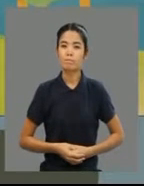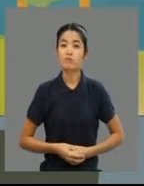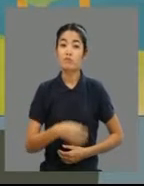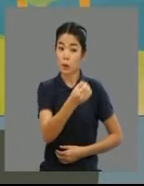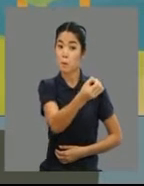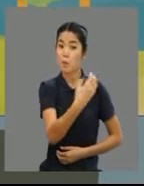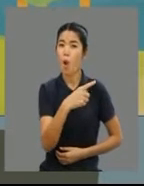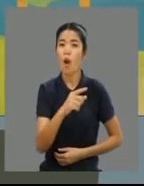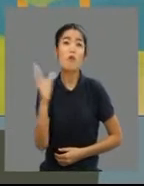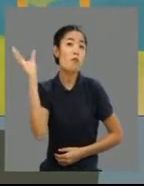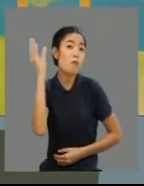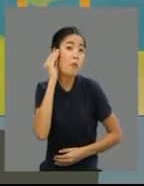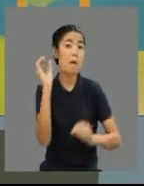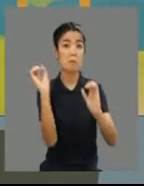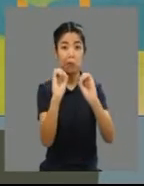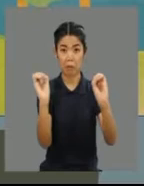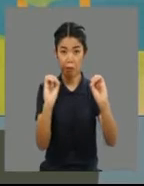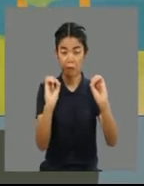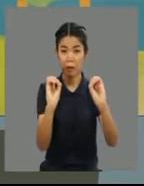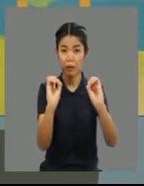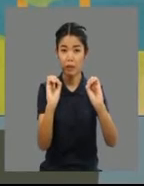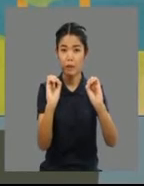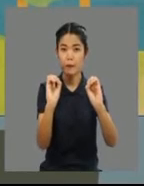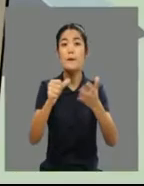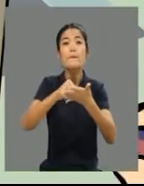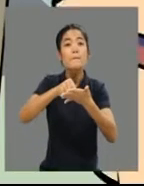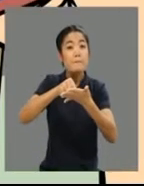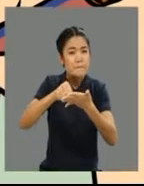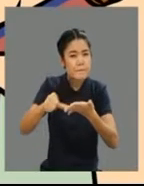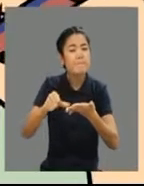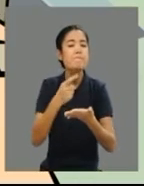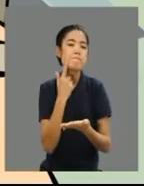ต้องบอกว่าไม่เคยได้ยินเรื่องที่พี่หนึ่งเล่ามาก่อน